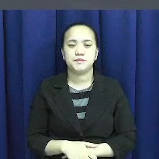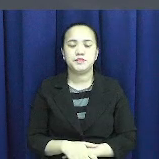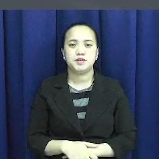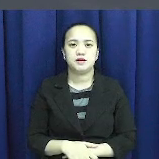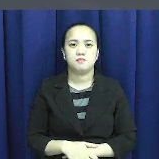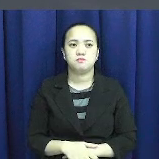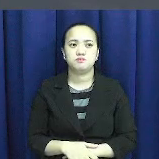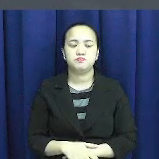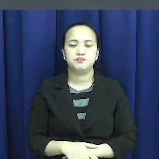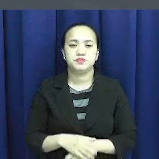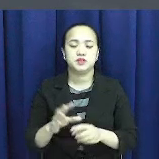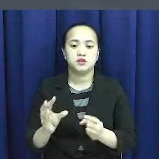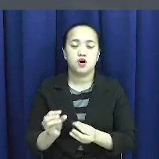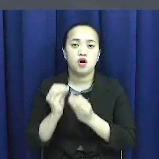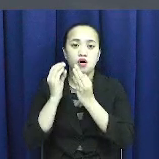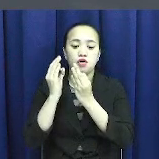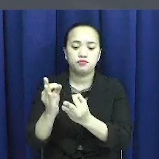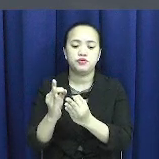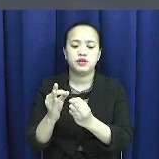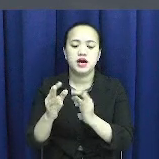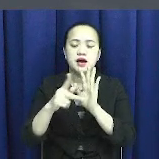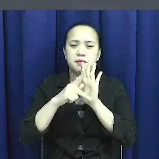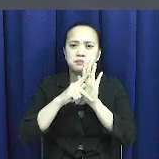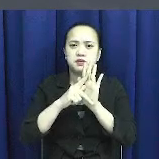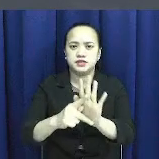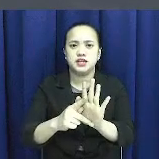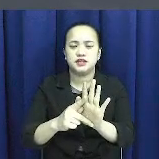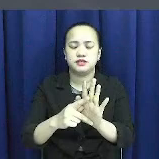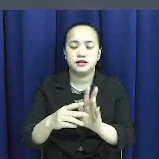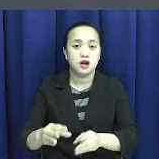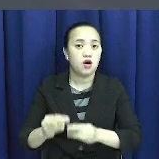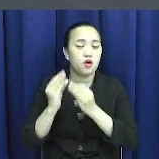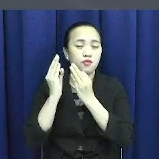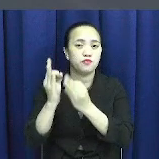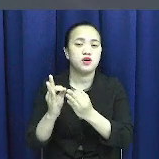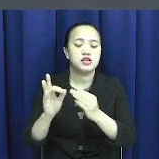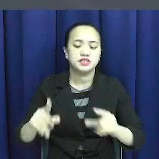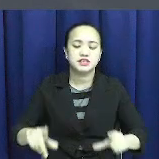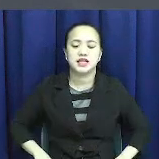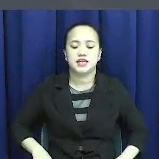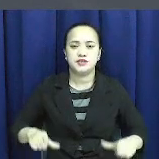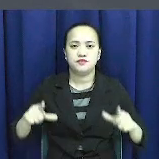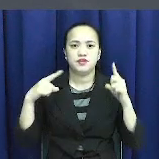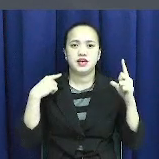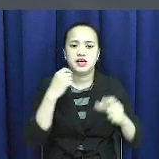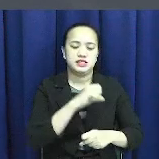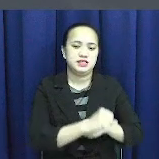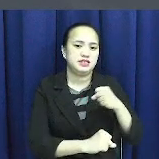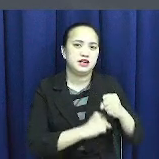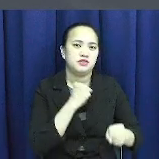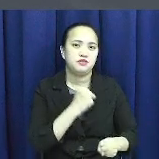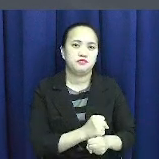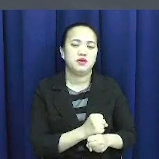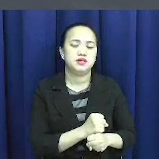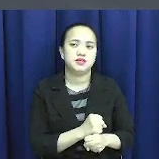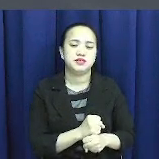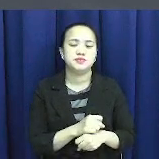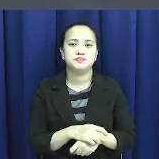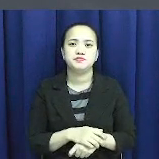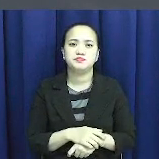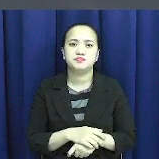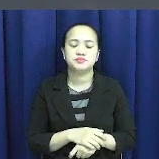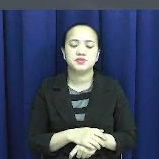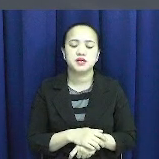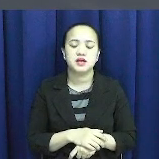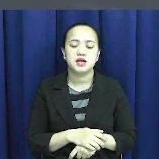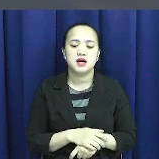ye offer, ye sacrifice yourselves as a living sacrifice. Hindi po sinabi ni